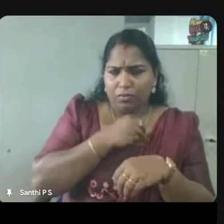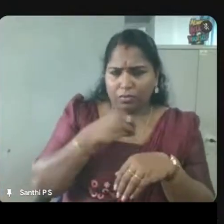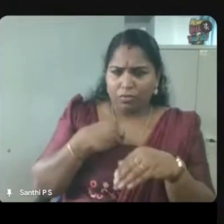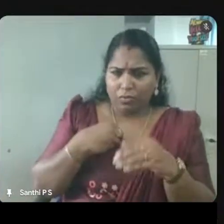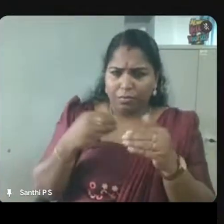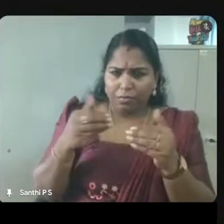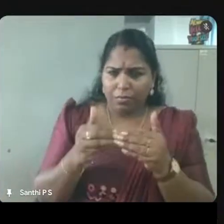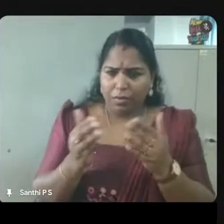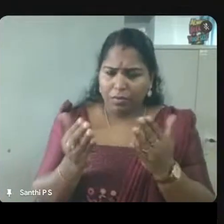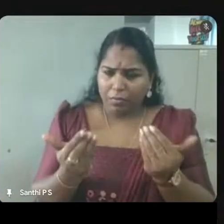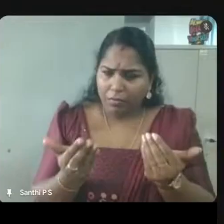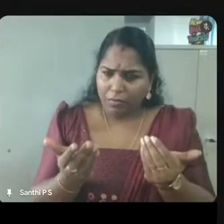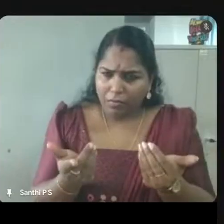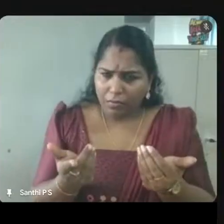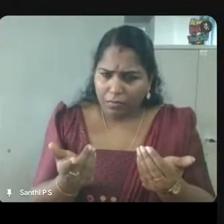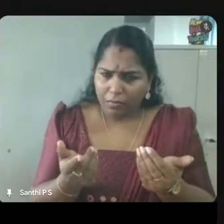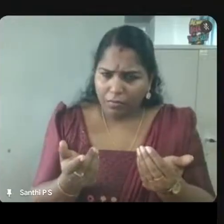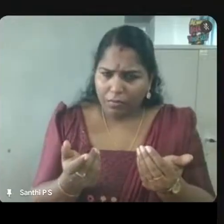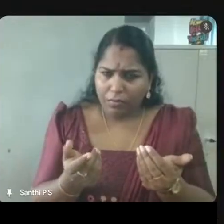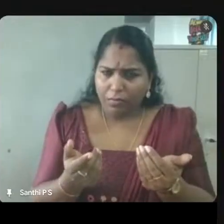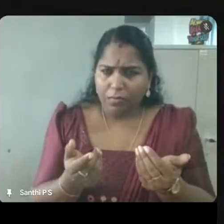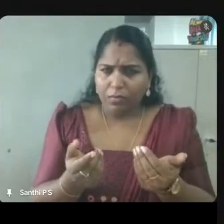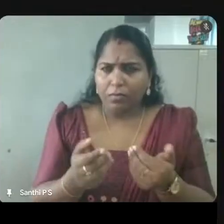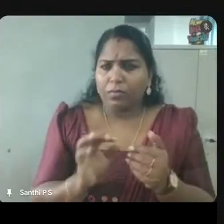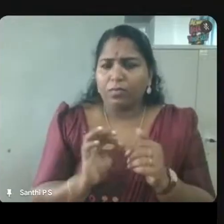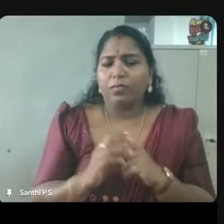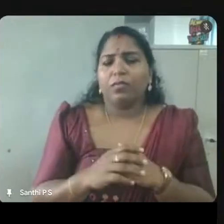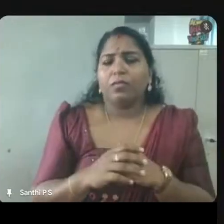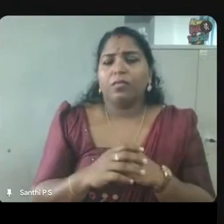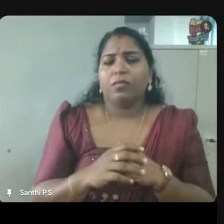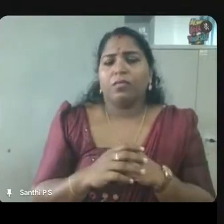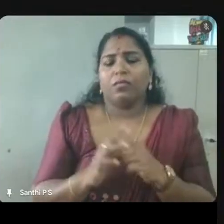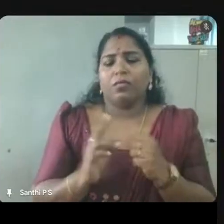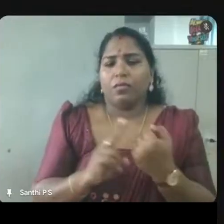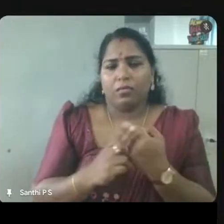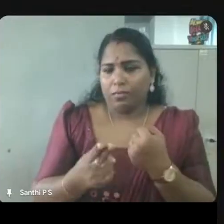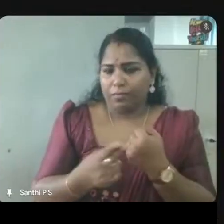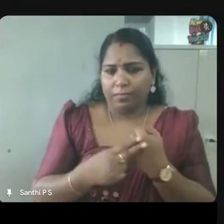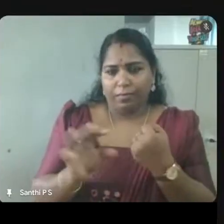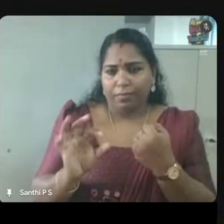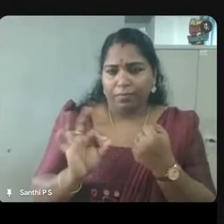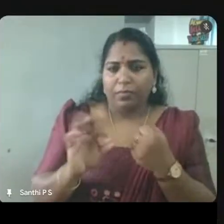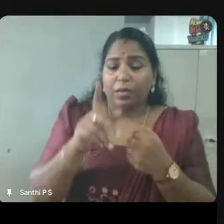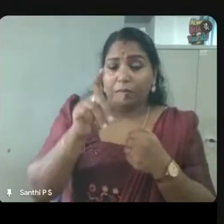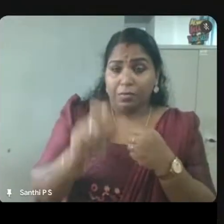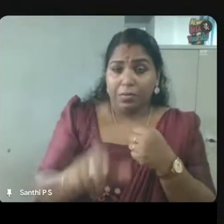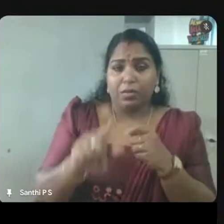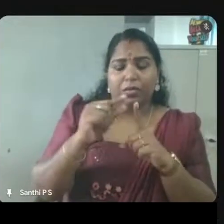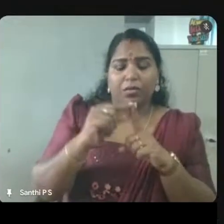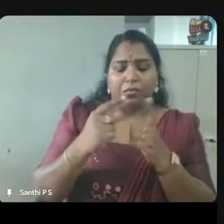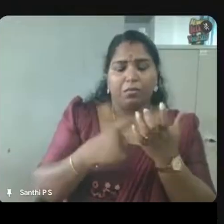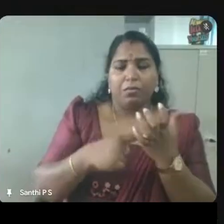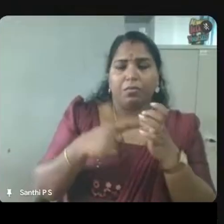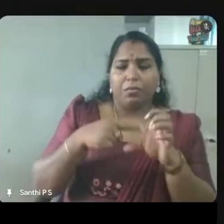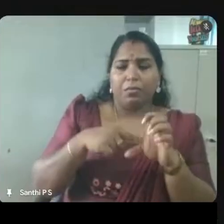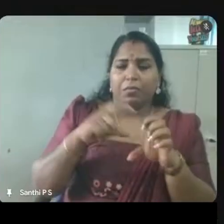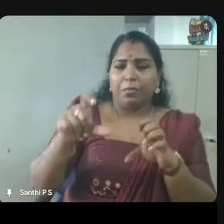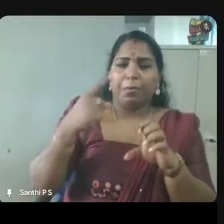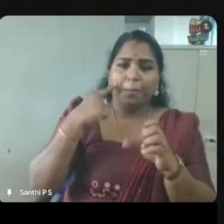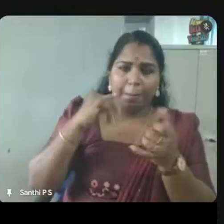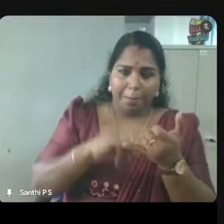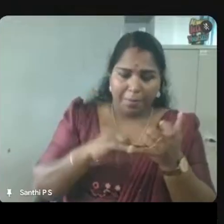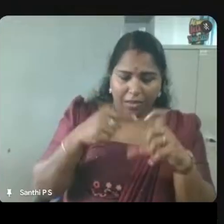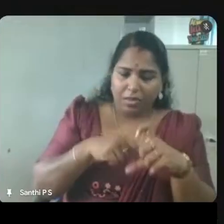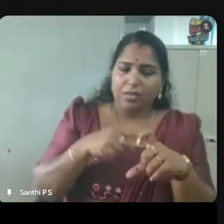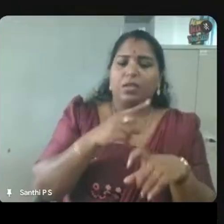ബന്ധപ്പെട്ടുള്ള പരിപാടികൾ അവിടെ ഉണ്ടല്ലേ? ഇവിടെ അല്ല സർ, ഇത് ഞാൻ പ്രിസൈസ് ഹോസ്പിറ്റലിലാണ് വർക്ക് ചെയ്യുന്നത്. PMG ജംഗ്ഷനിലുള്ള പ്രിസൈസ് ഹോസ്പിറ്റലിലാണ് ഞാൻ ഇവിടെ